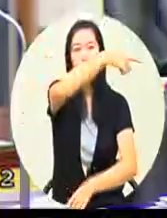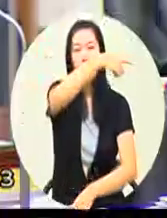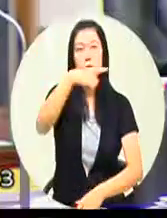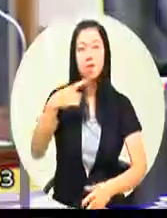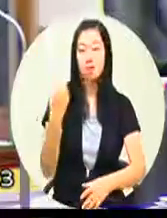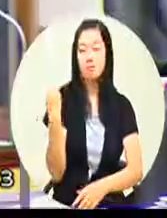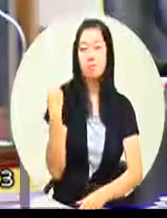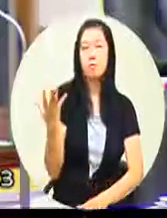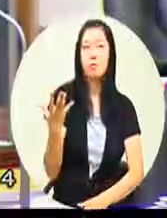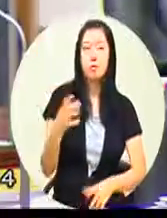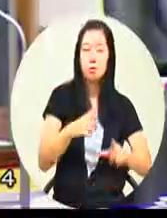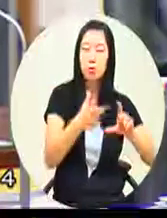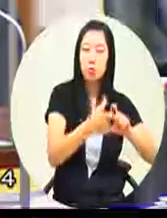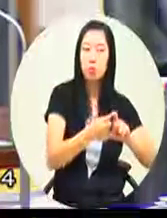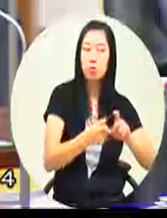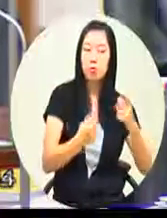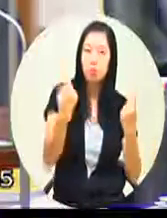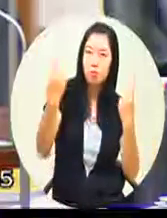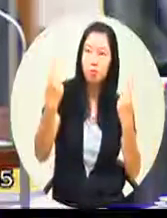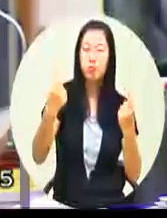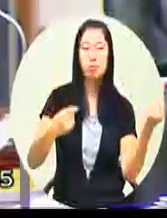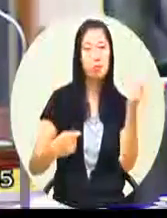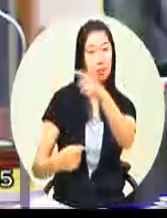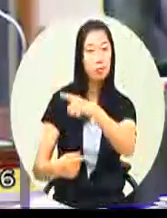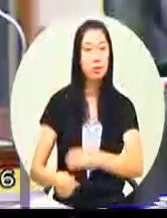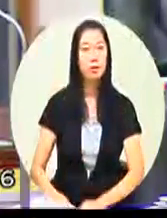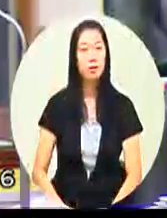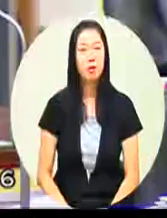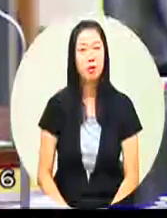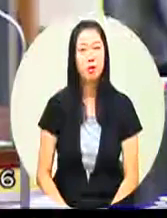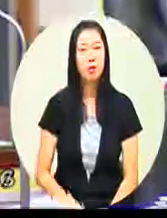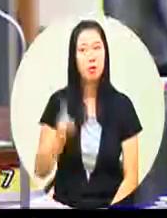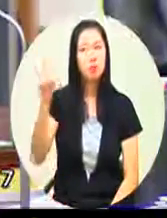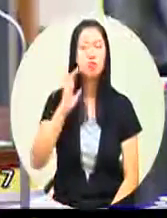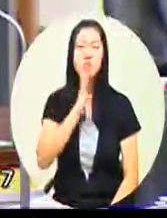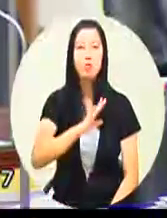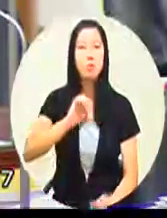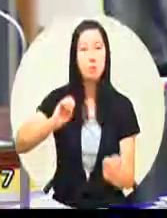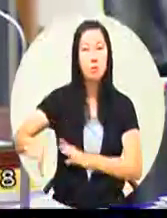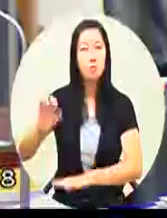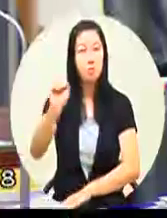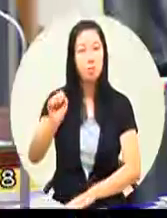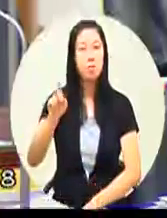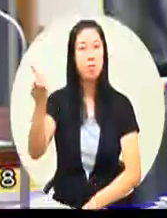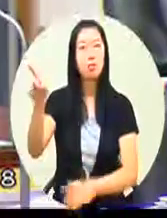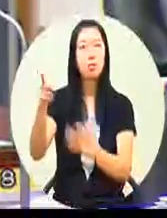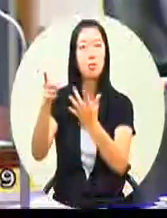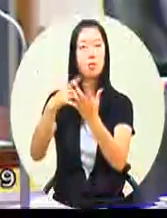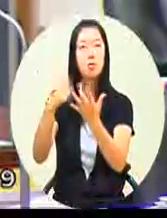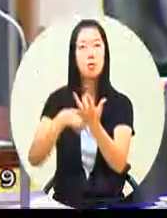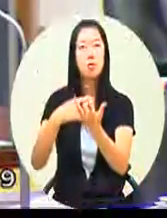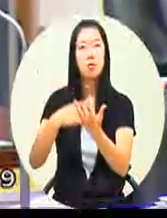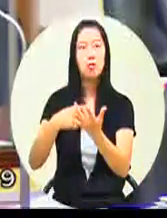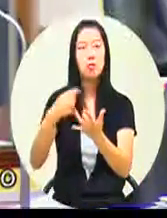我上次也跟局长有讲过嘛，绝对不能毁掉。你一毁掉的又少了